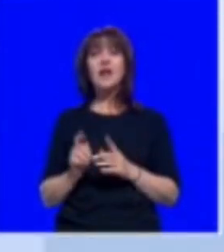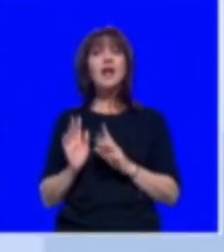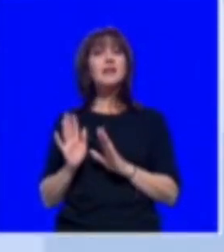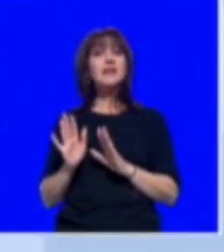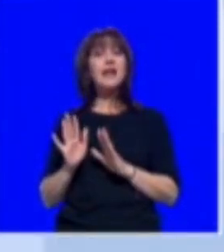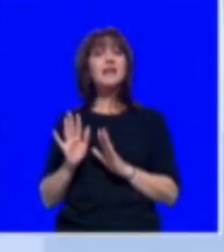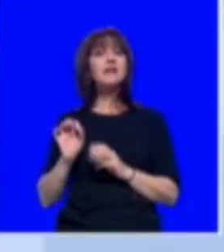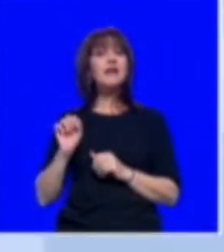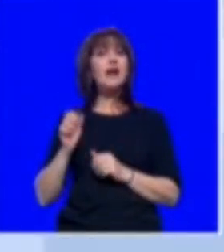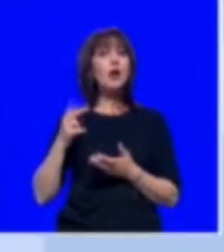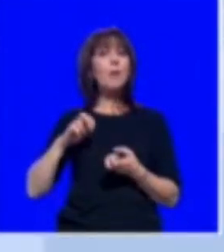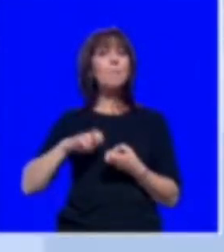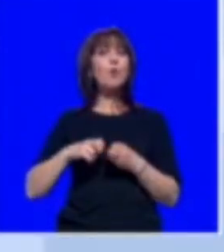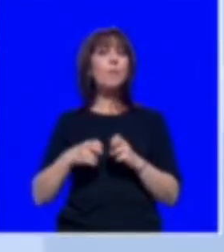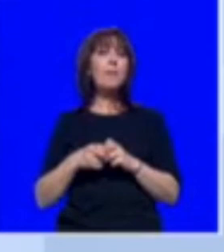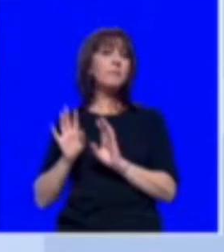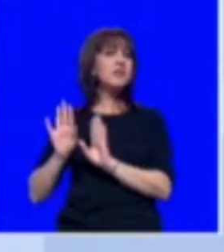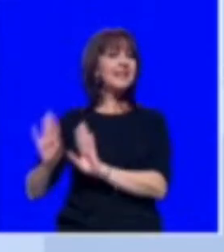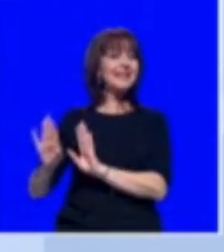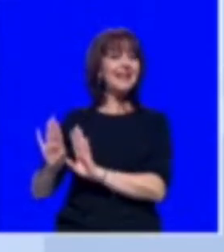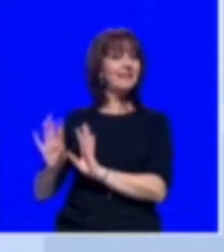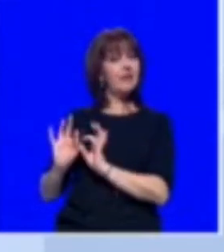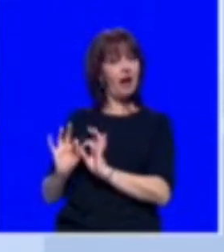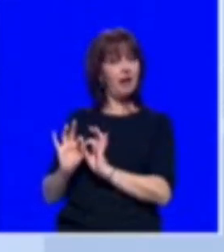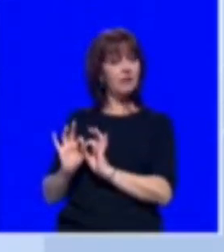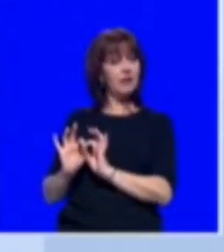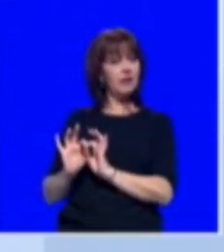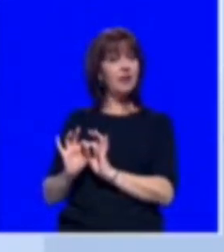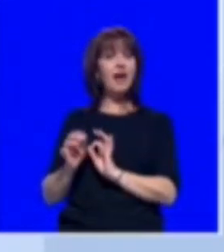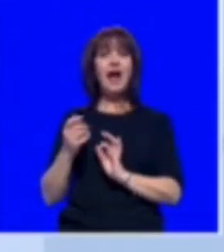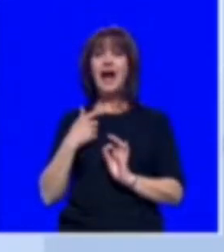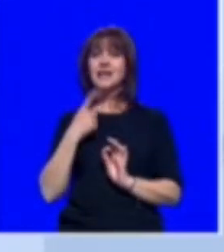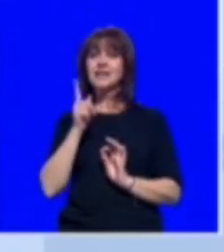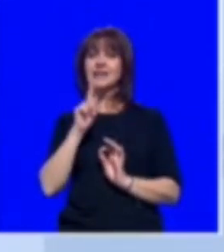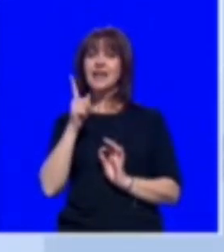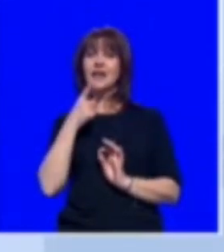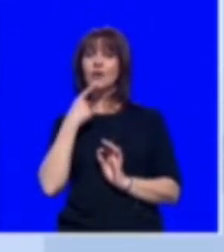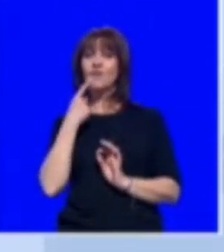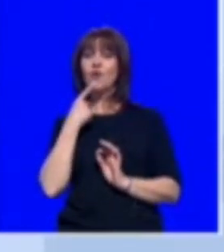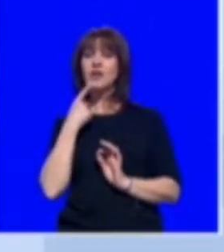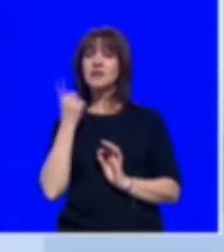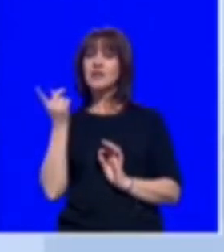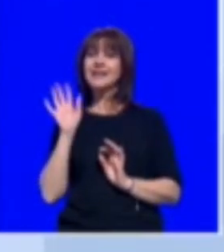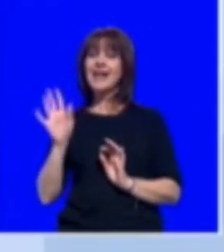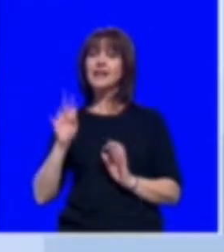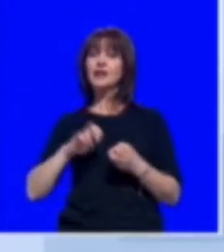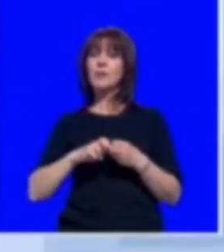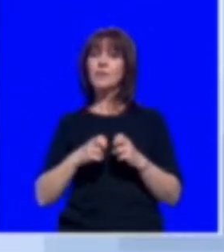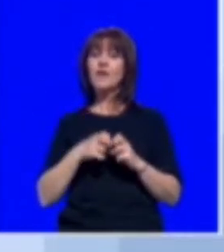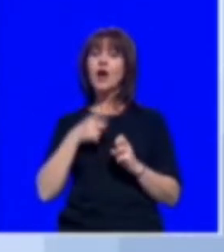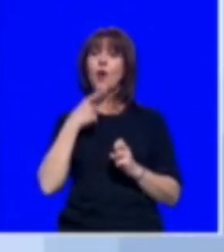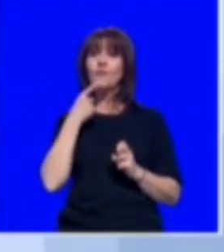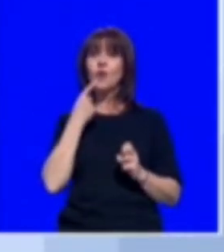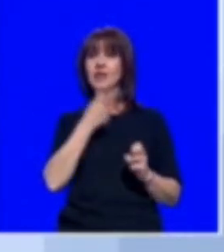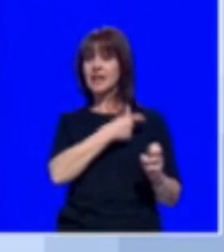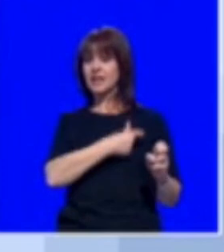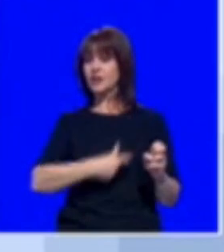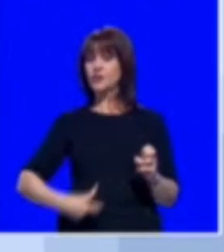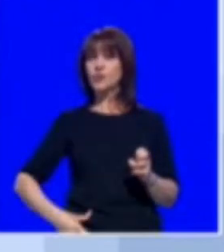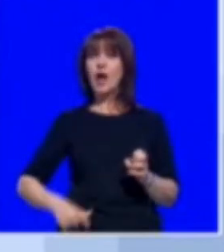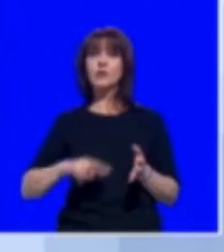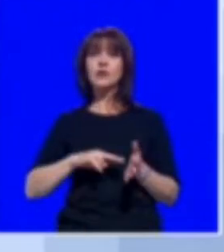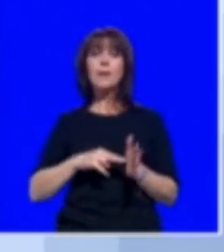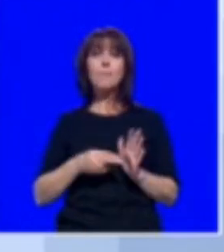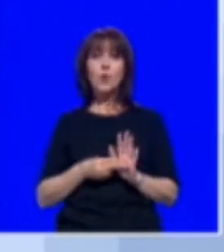техните партийни проблеми, да, ги оставяме страни. Тях на работа. Защо там гледат? Не говоря за партийните им проблеми. Говоря за националната политика като такава. Тя